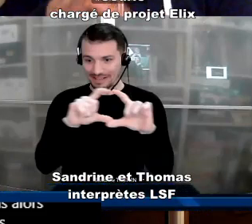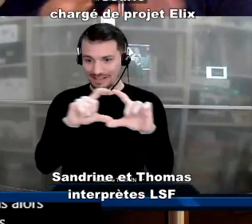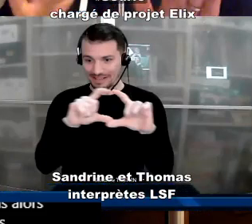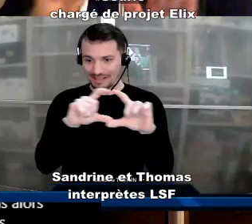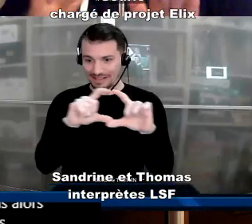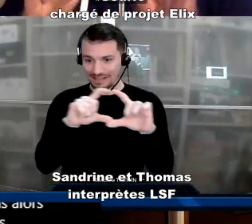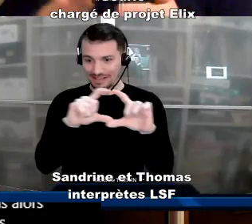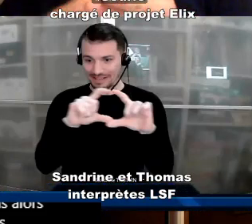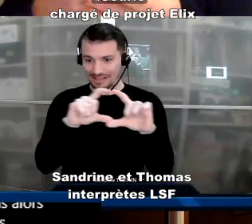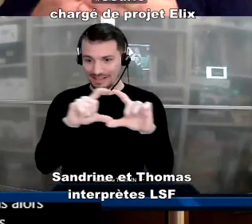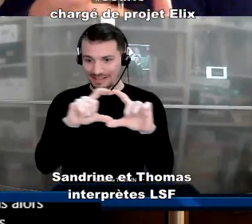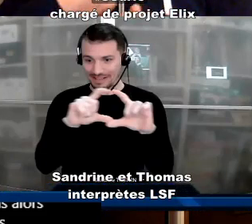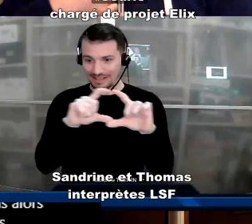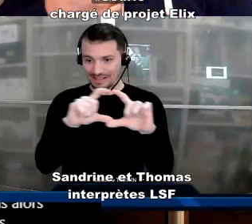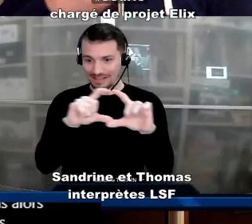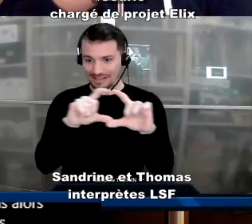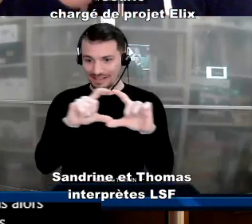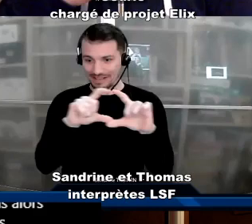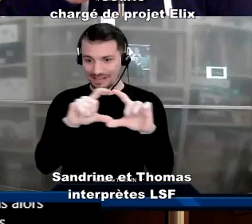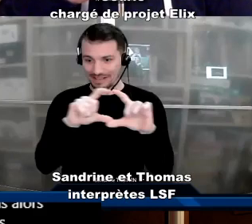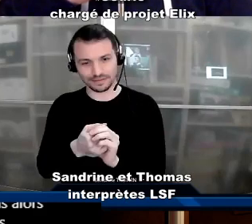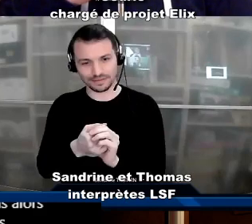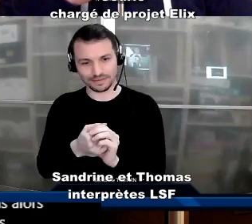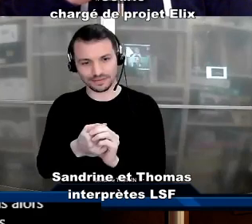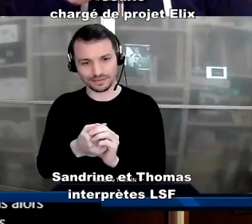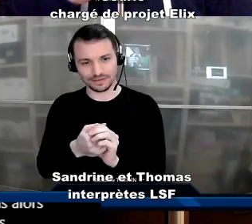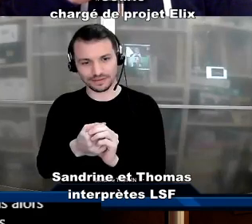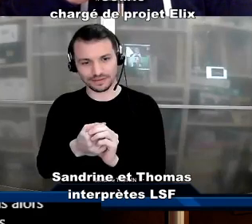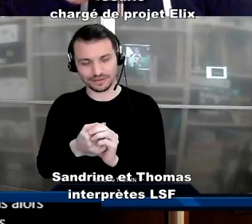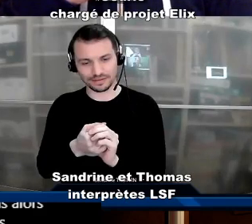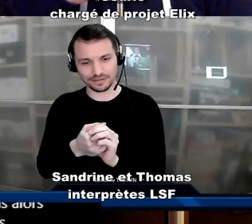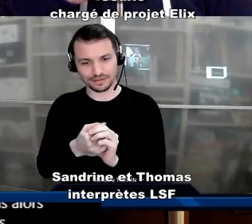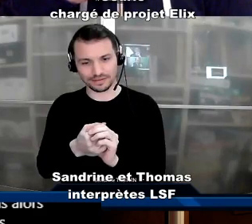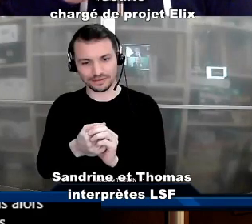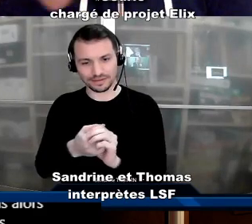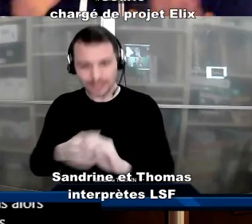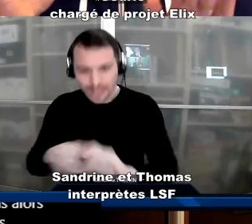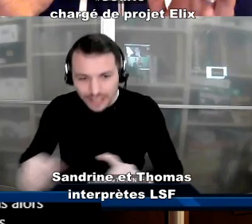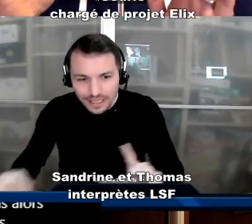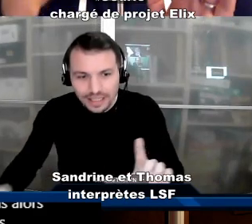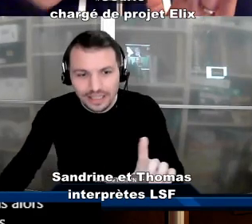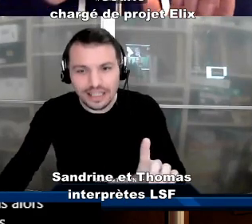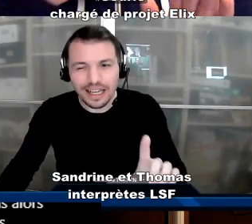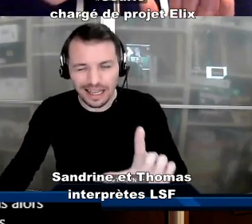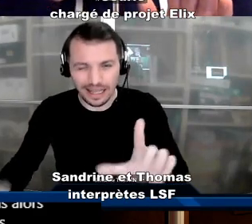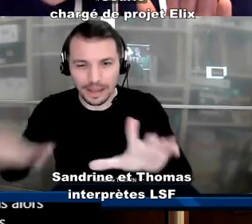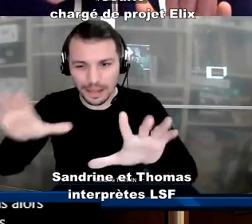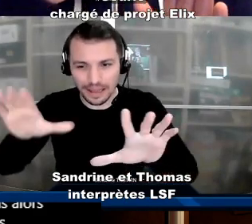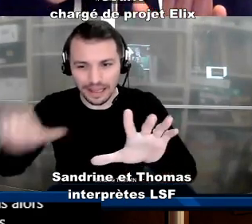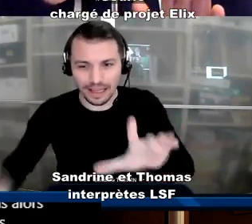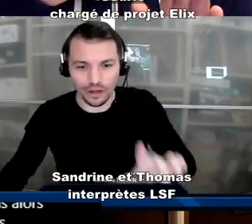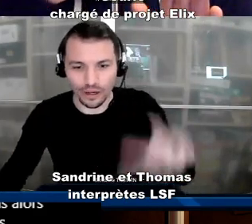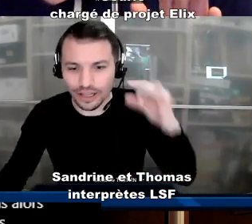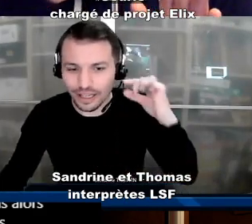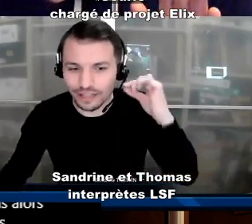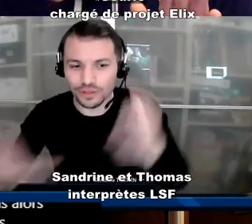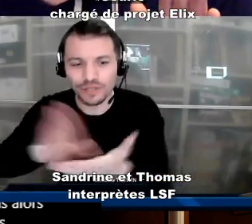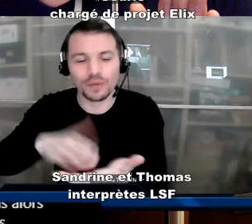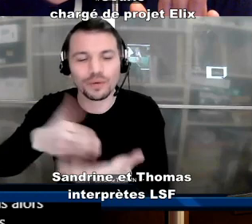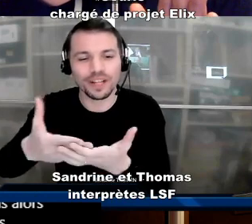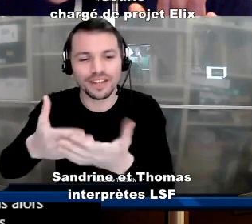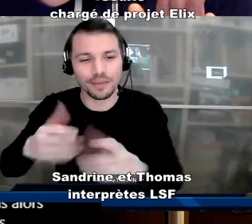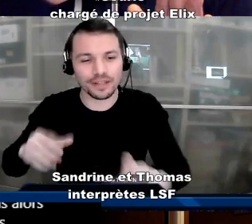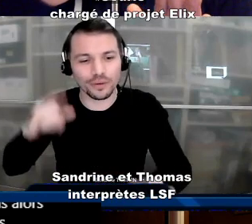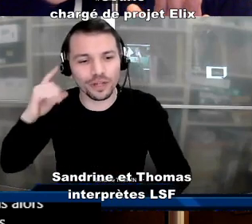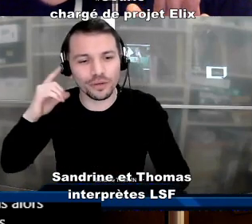mais c'est vrai qu'on peut découvrir la culture sourde et découvrir certaines dates clés de la langue des signes, de la culture sourde.